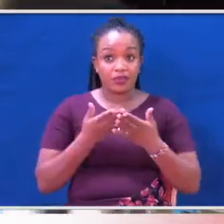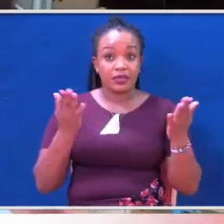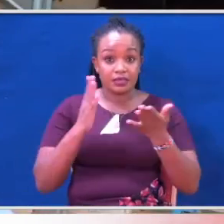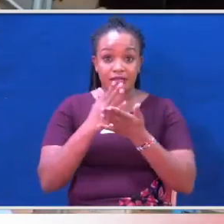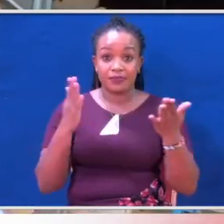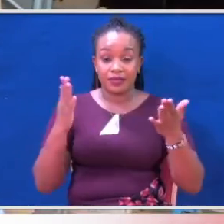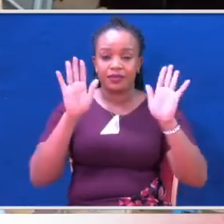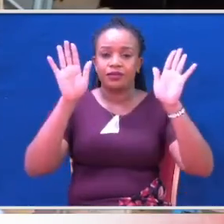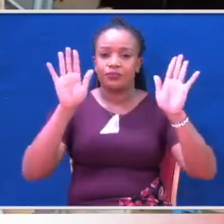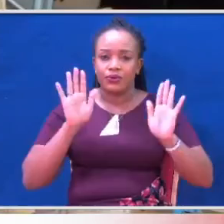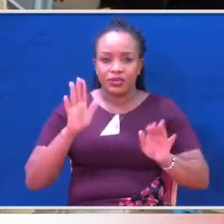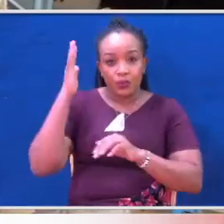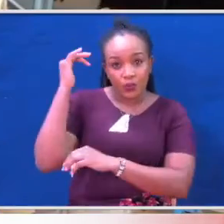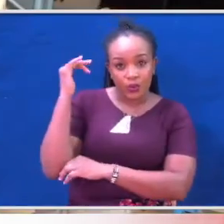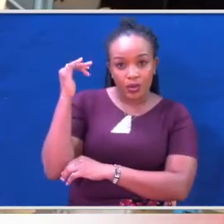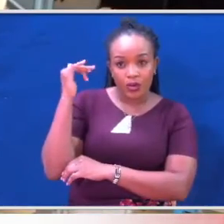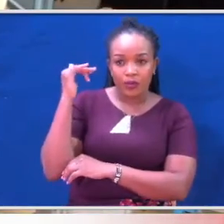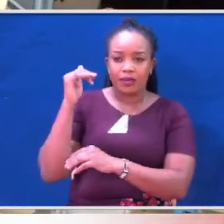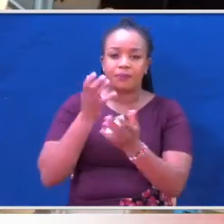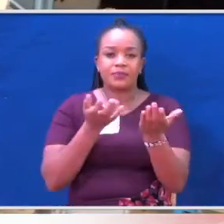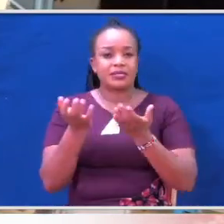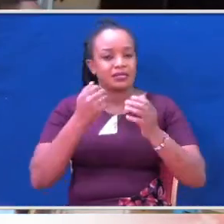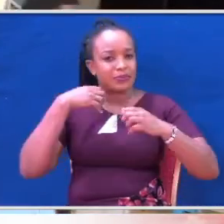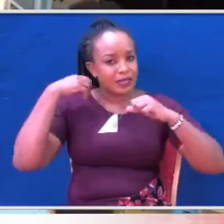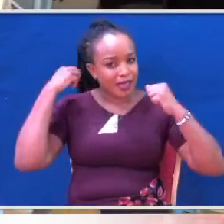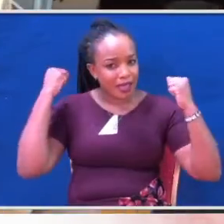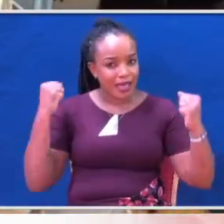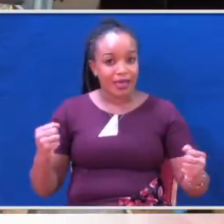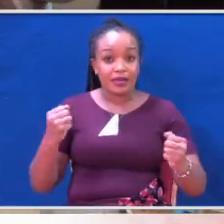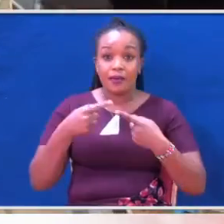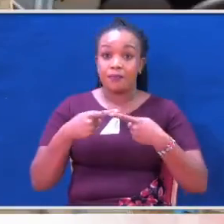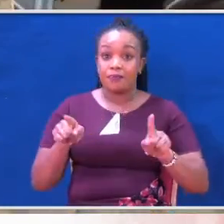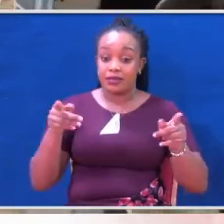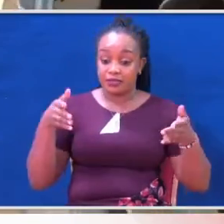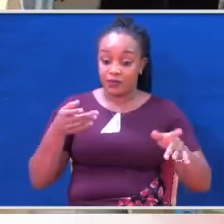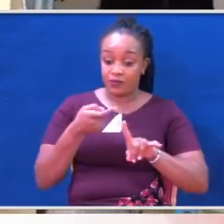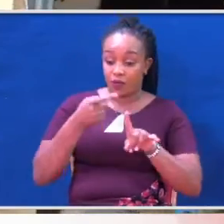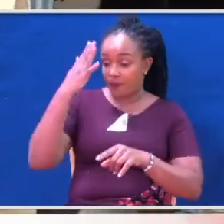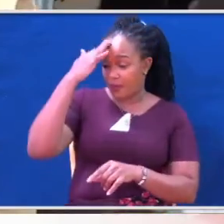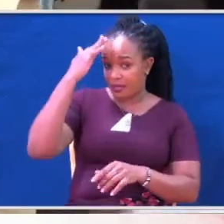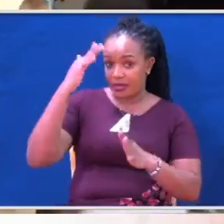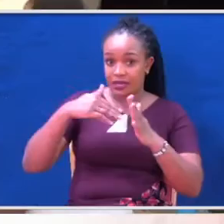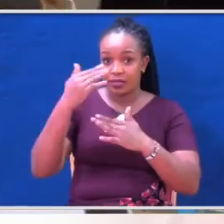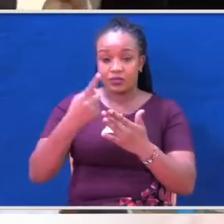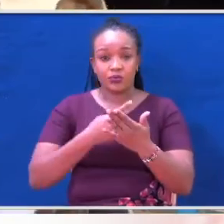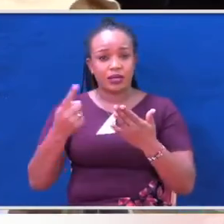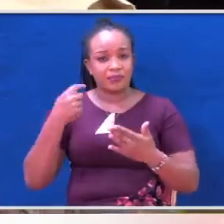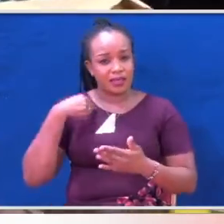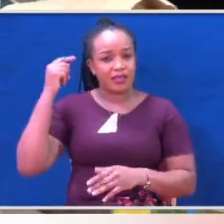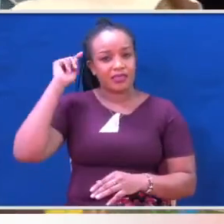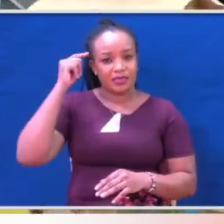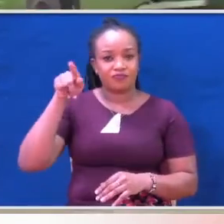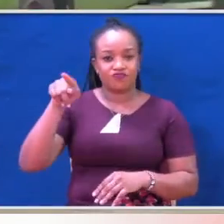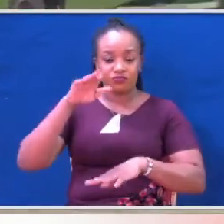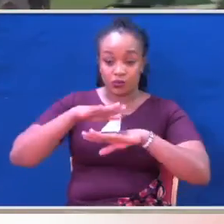tumesumbuka sana, hii biashara ilikuwa imekuwa ngumu. Lakini sasa vile tumeona kuanzia Monday hii matatu ijayo, mimi nimeona hii kitu itakuwa tu